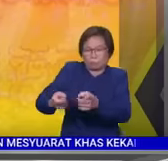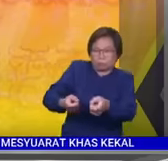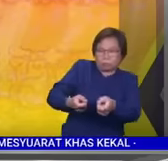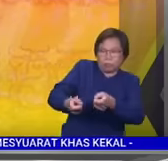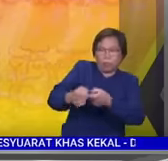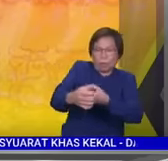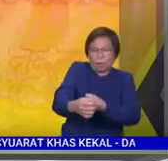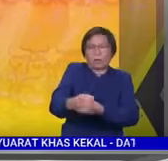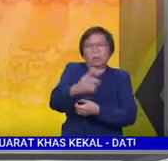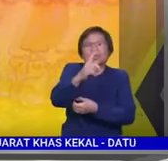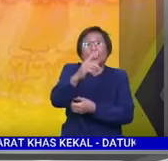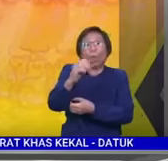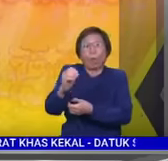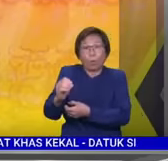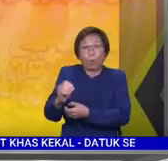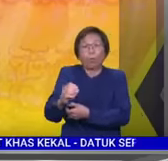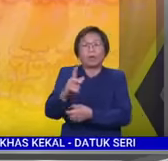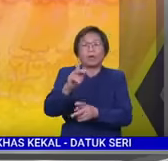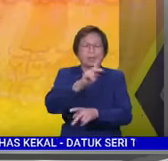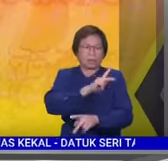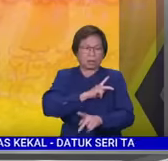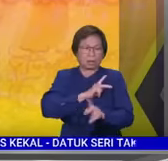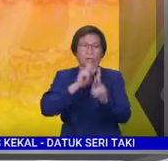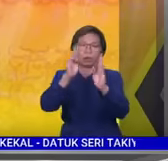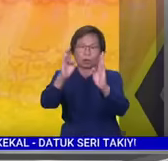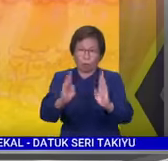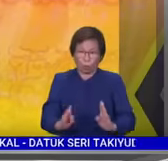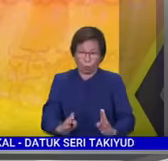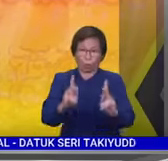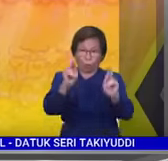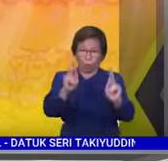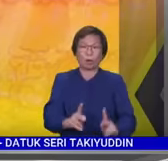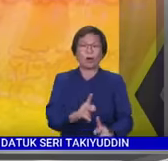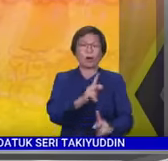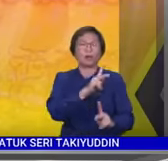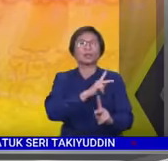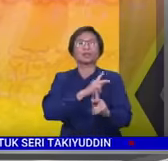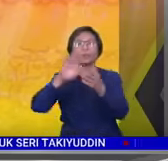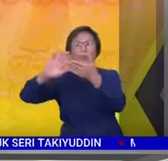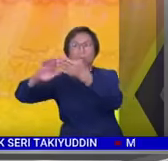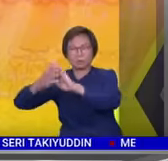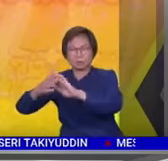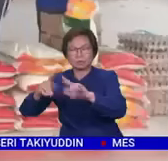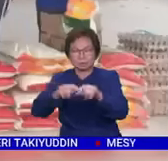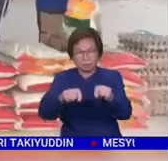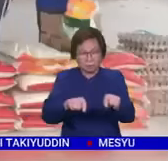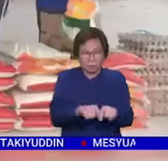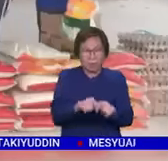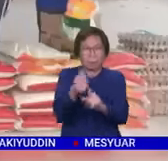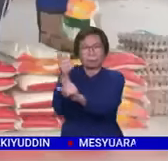dikendalikan oleh pejabat daerah ketua kaum dan ketua masyarakat kawasan masing-masing